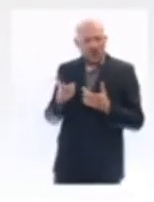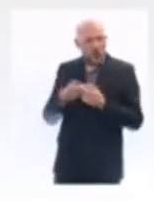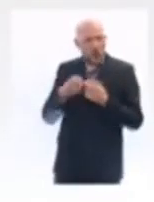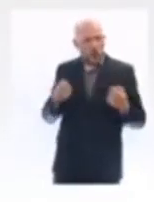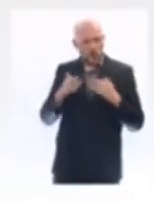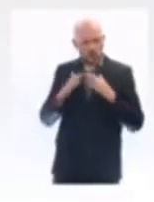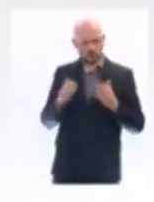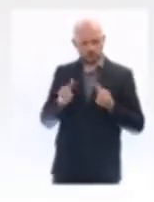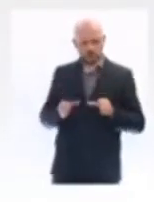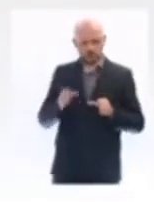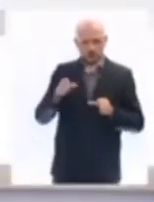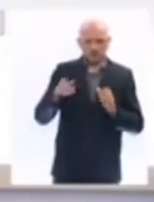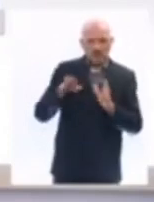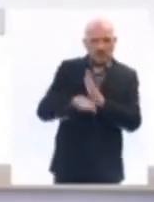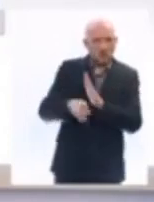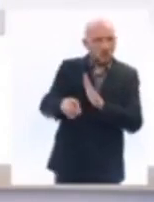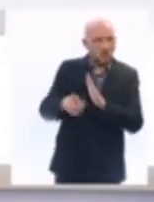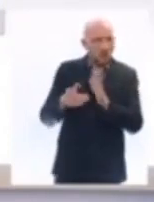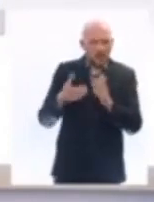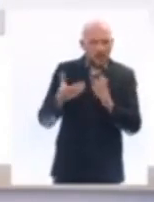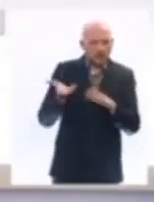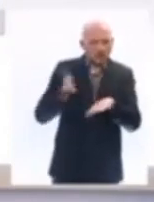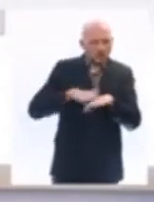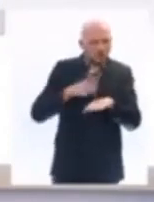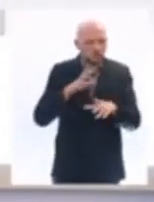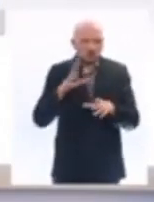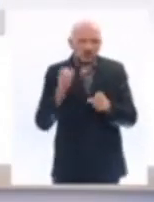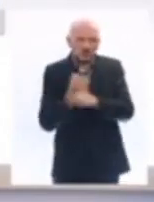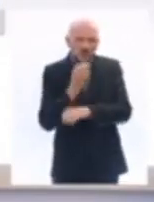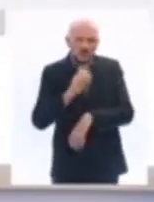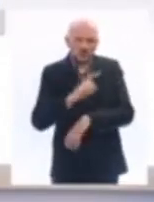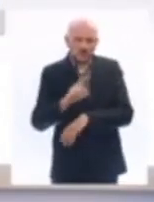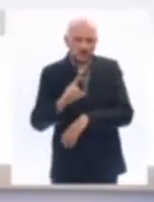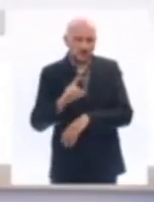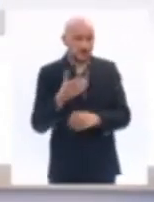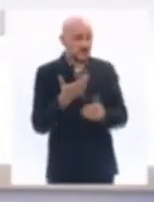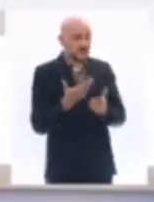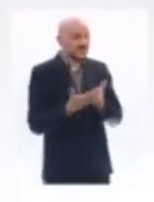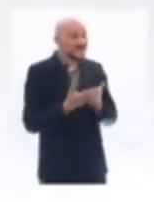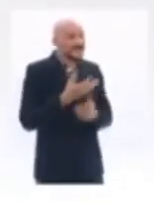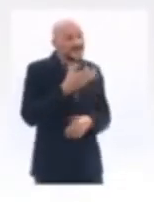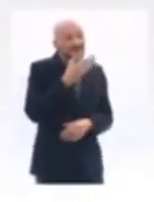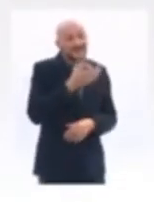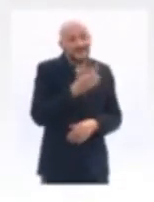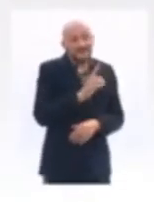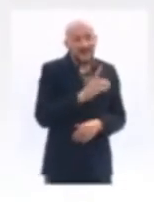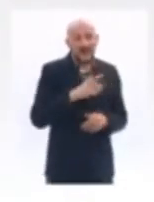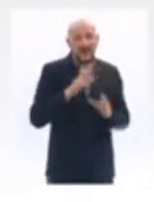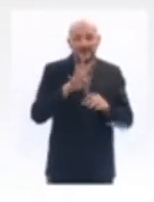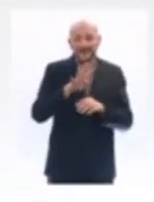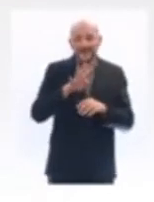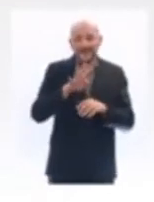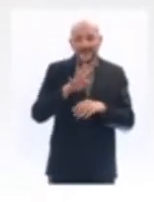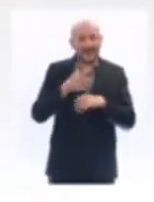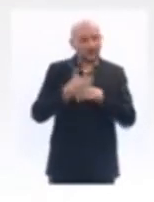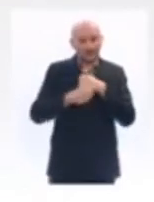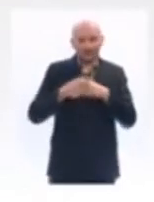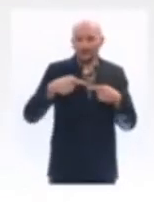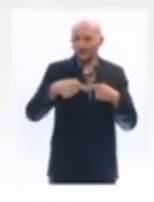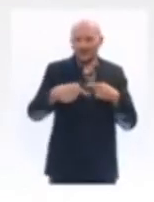serre les coudes, comme a dit le président de la République hier soir, à juste titre, plus on est solidaire les uns vis-à-vis des autres et qu'on est patient, même si c'est dur, même si on en a marre,